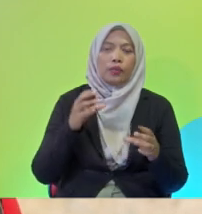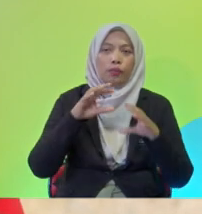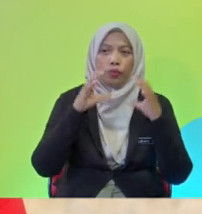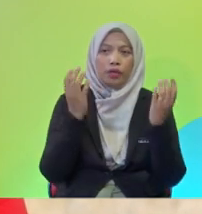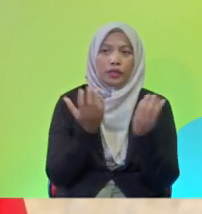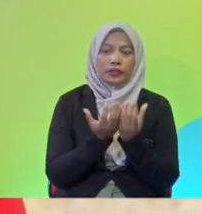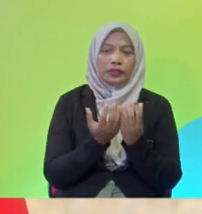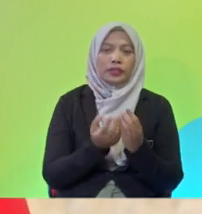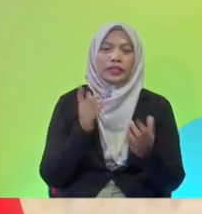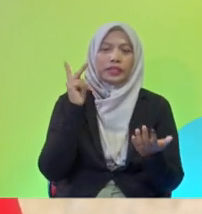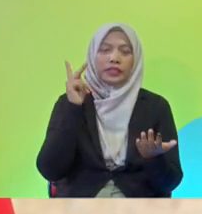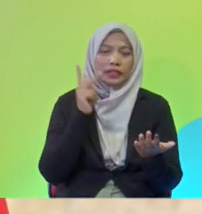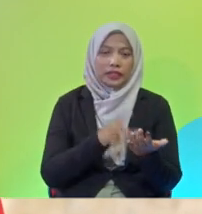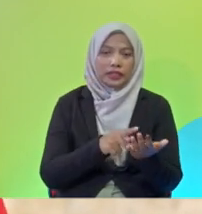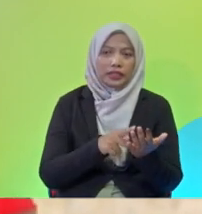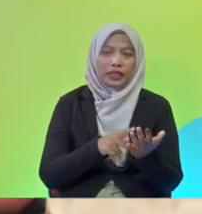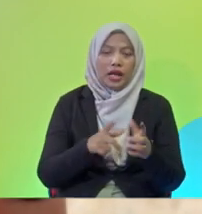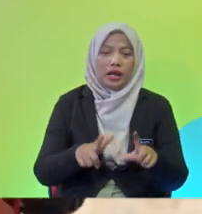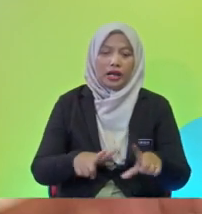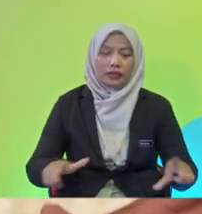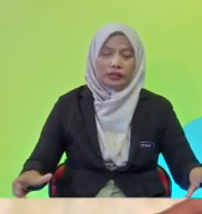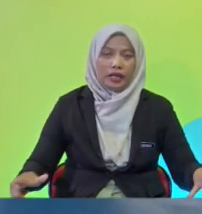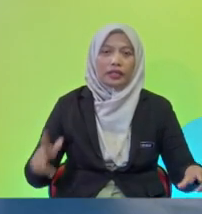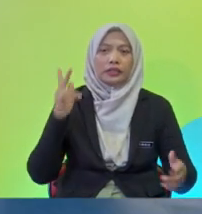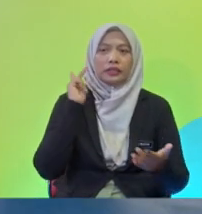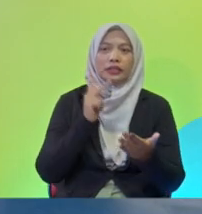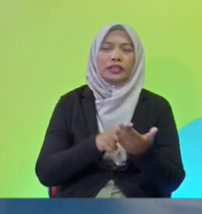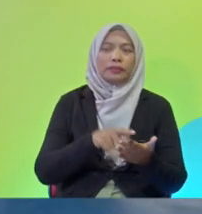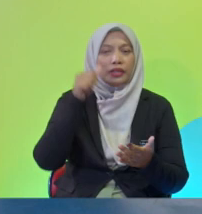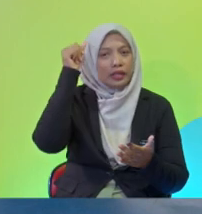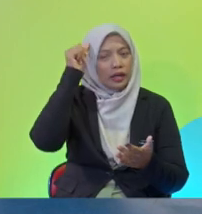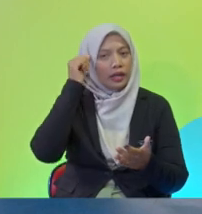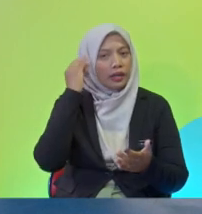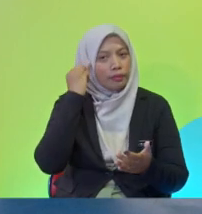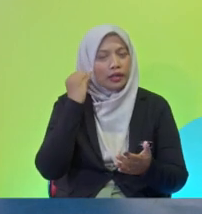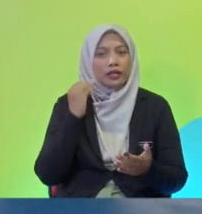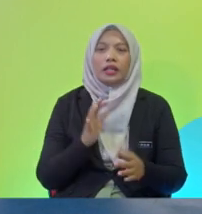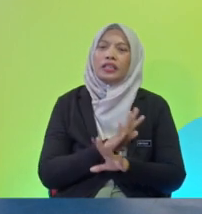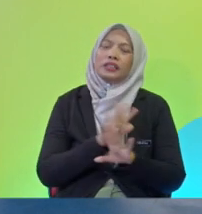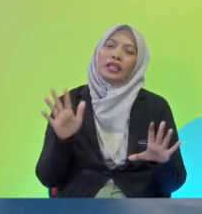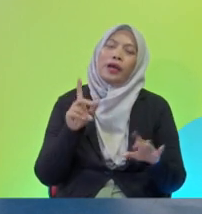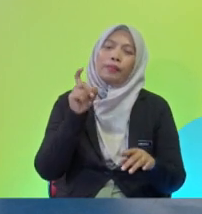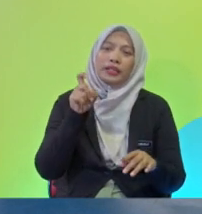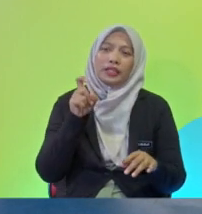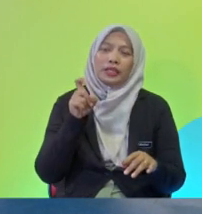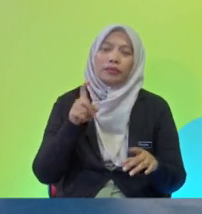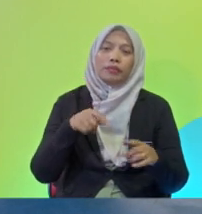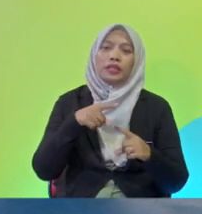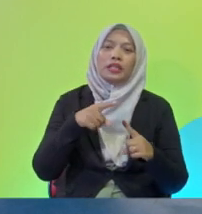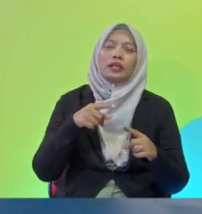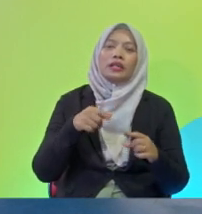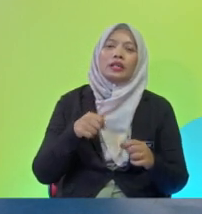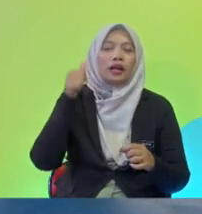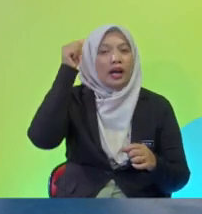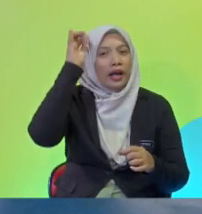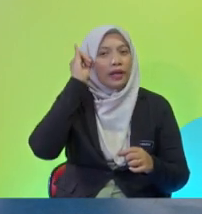dia terkena lantai. Bila terkena lantai, kena pada Aiman, sepatutnya Aiman tak mati. Oh, iya ke? Jadi bila Aiman keluar tu, orang